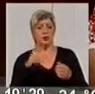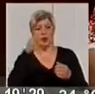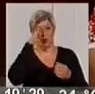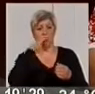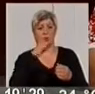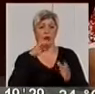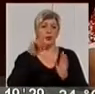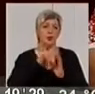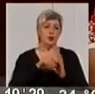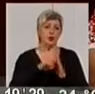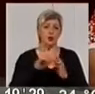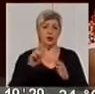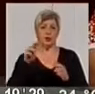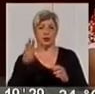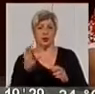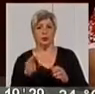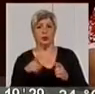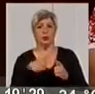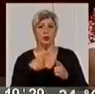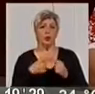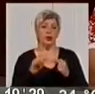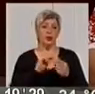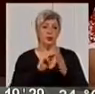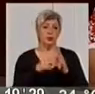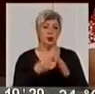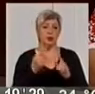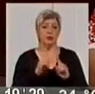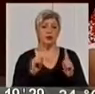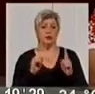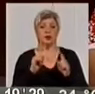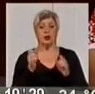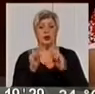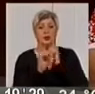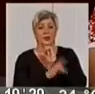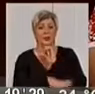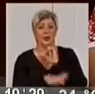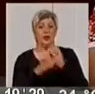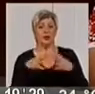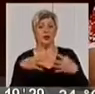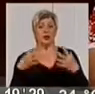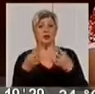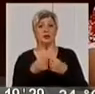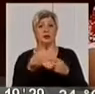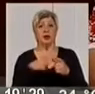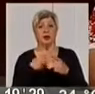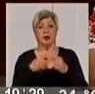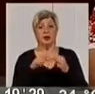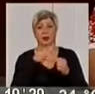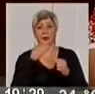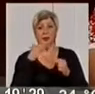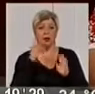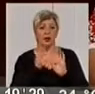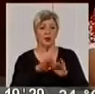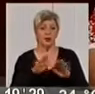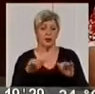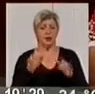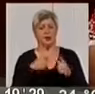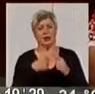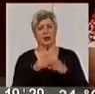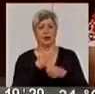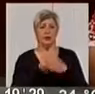ж це, скажімо, довідка про те, що сім'я відноситься до категорії малозабезпеченої, або ж це довідка дитини-інваліда,